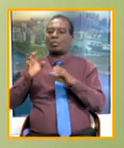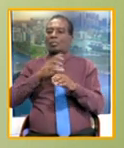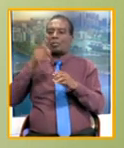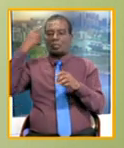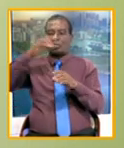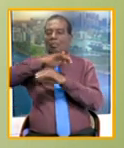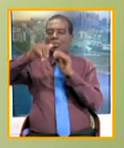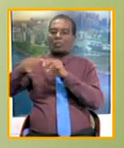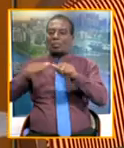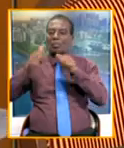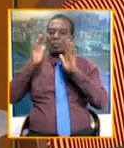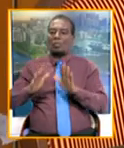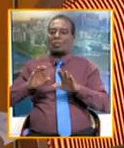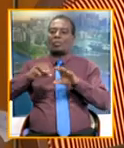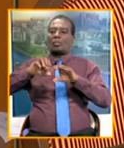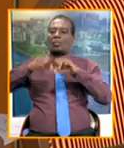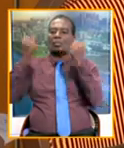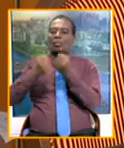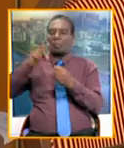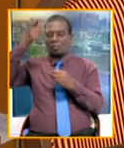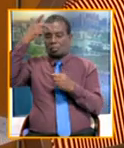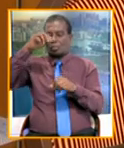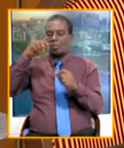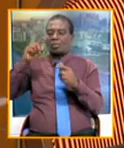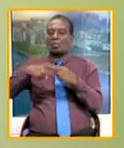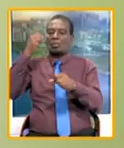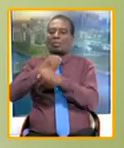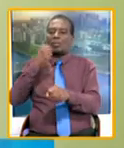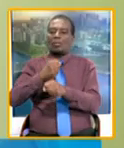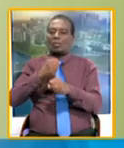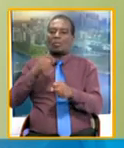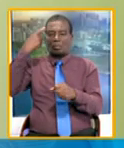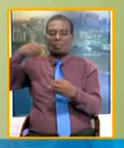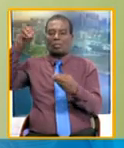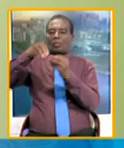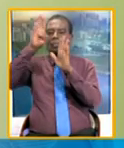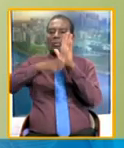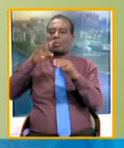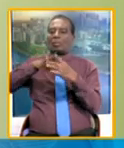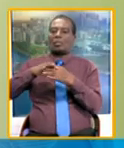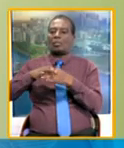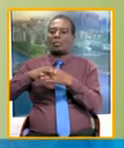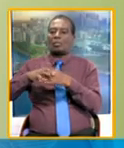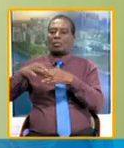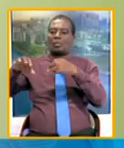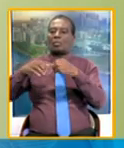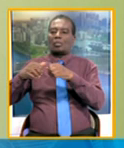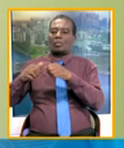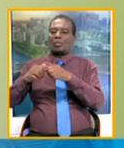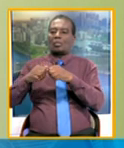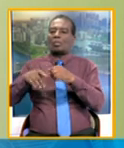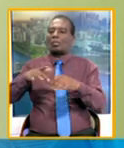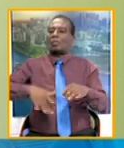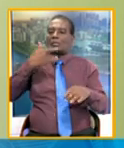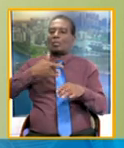de l'ensemble des acteurs sociopolitiques à œuvrer de concert pour le renforcement de la cohésion sociale et la